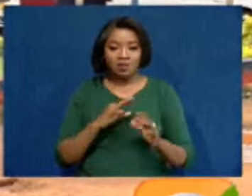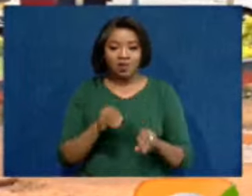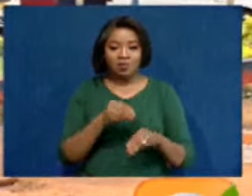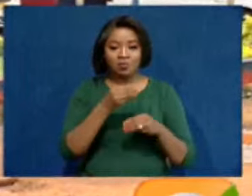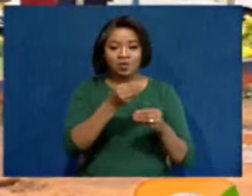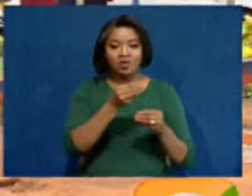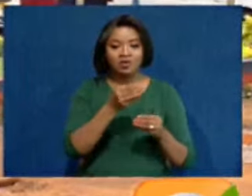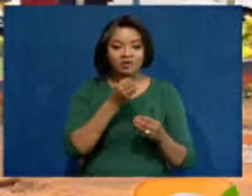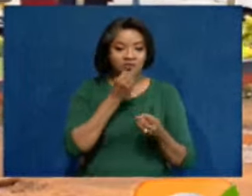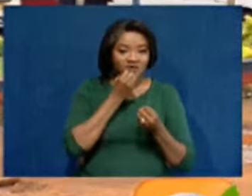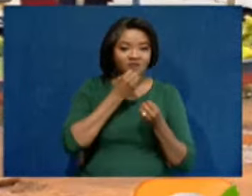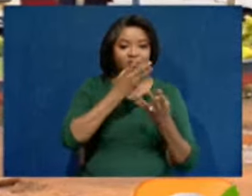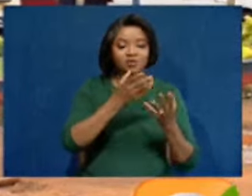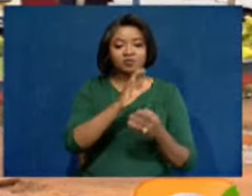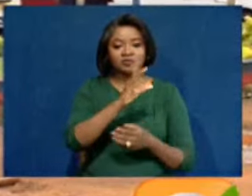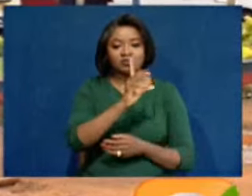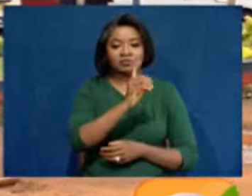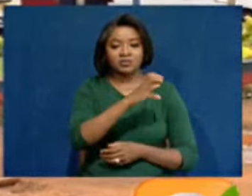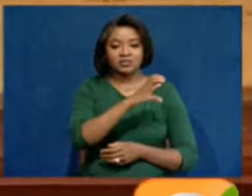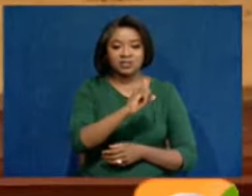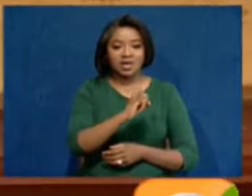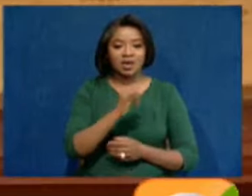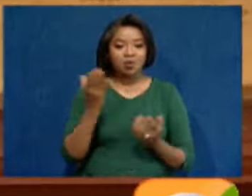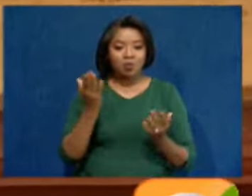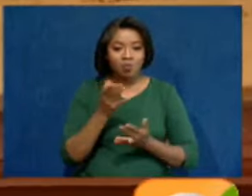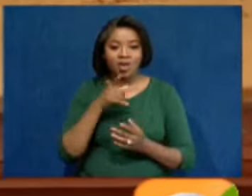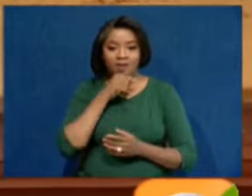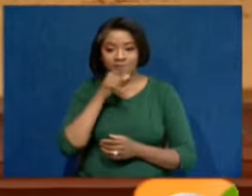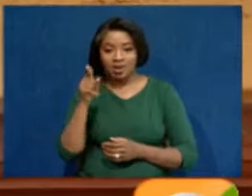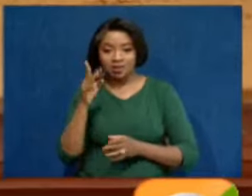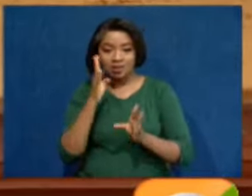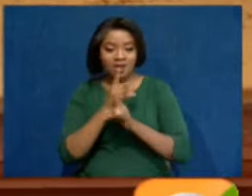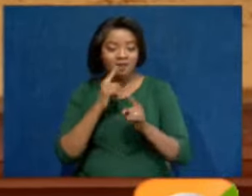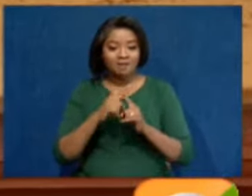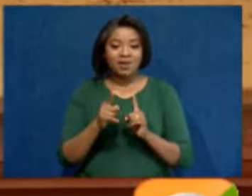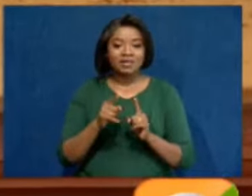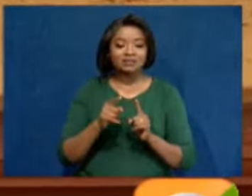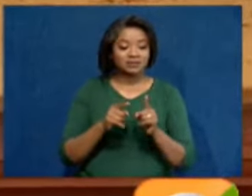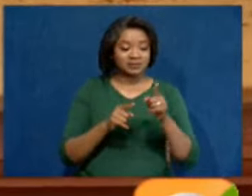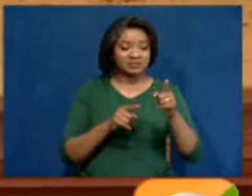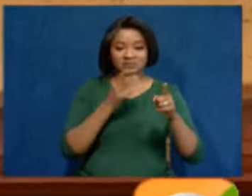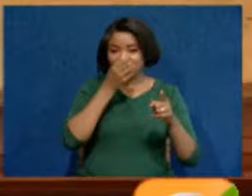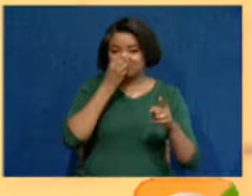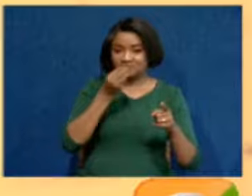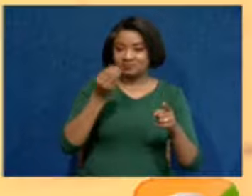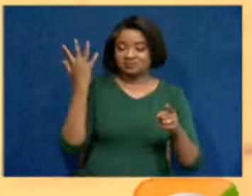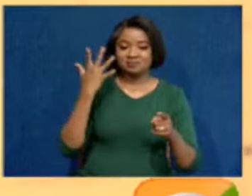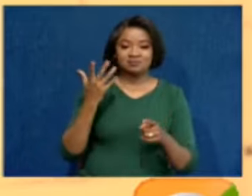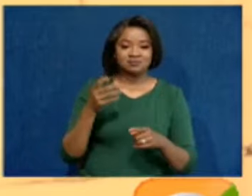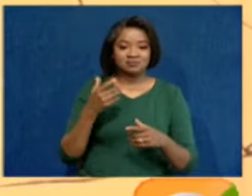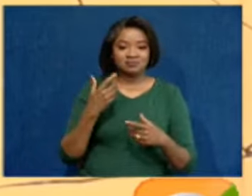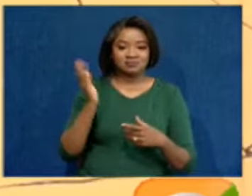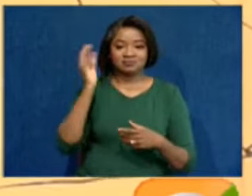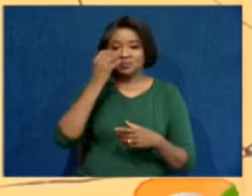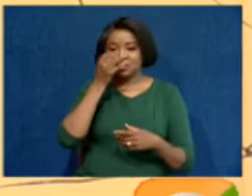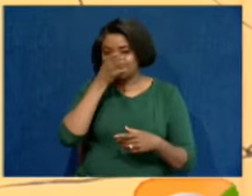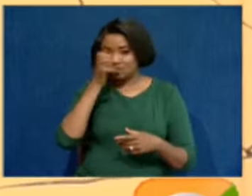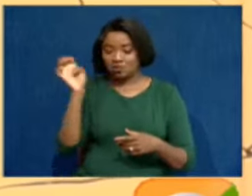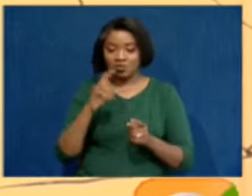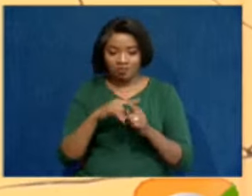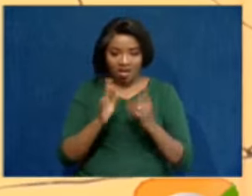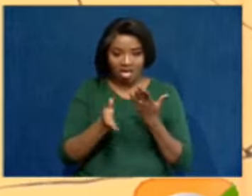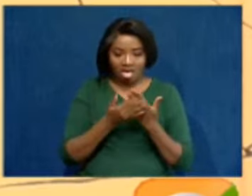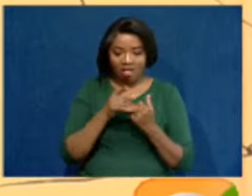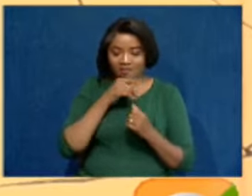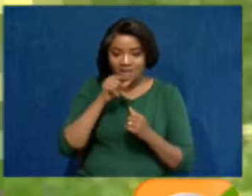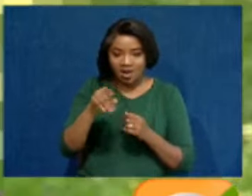DCI habari za alikokuwa Mbuti, lakini afisa huyo akampuuza na badala yake alimsaidia mshukiwa